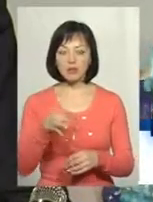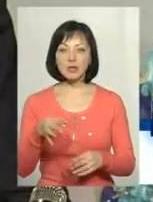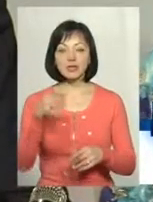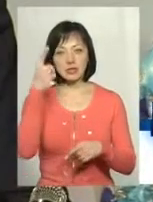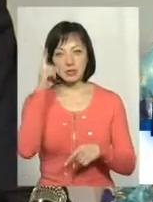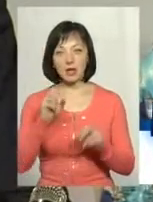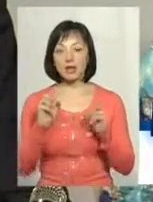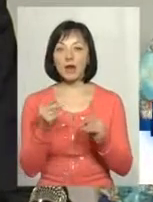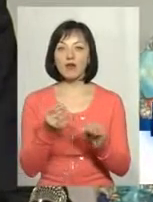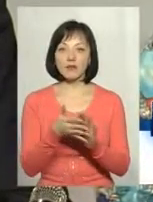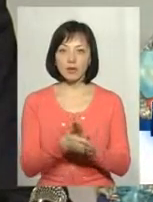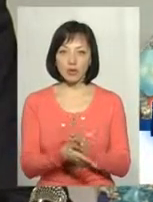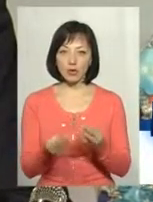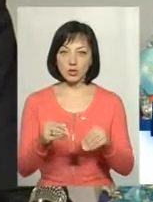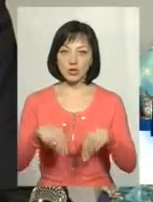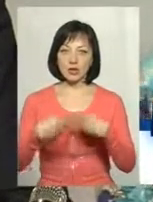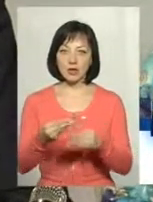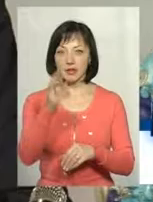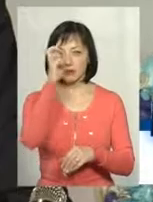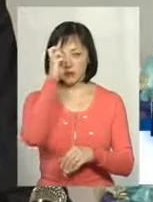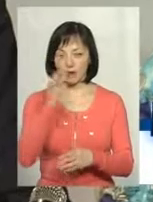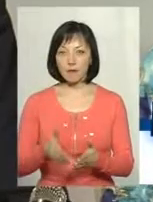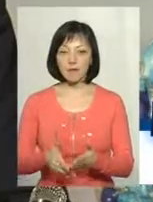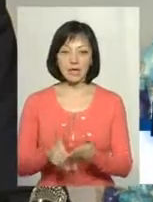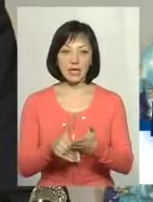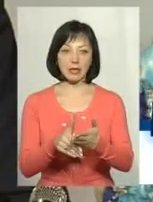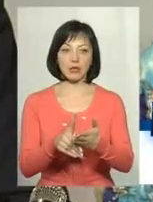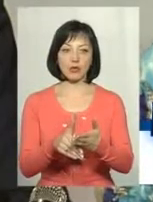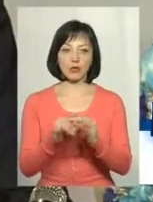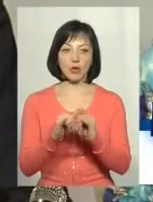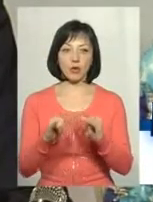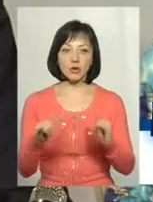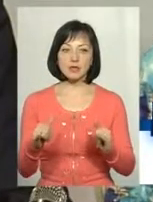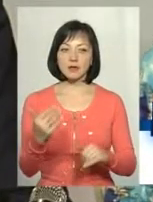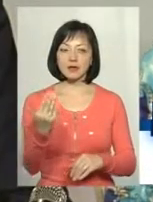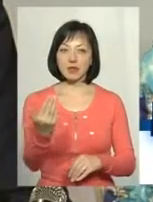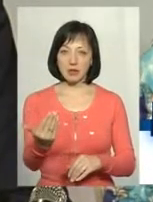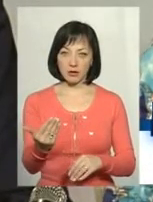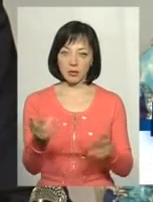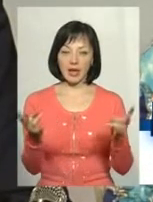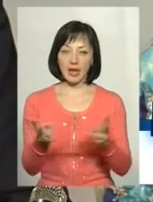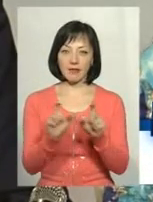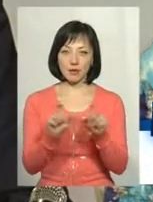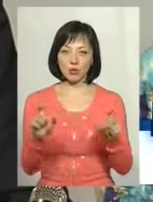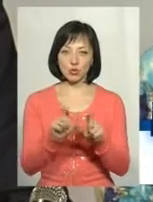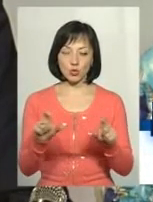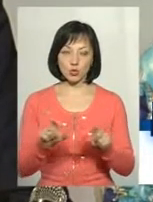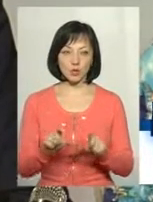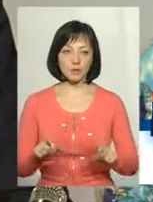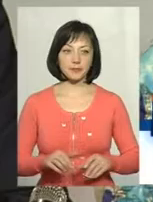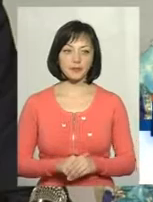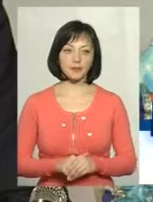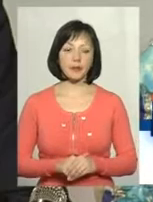змогли освоїти кошти, які надала їм держава в підтримку розвитку їхньої інфраструктури. Отже,